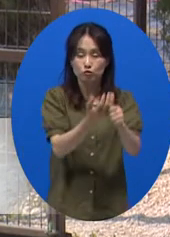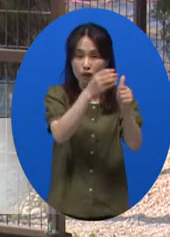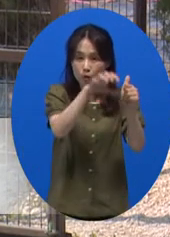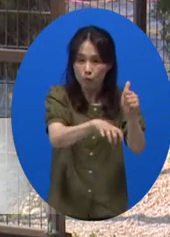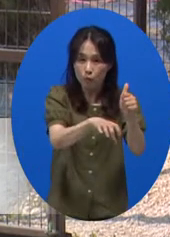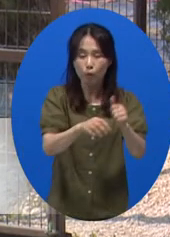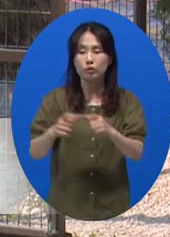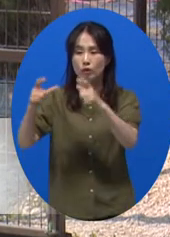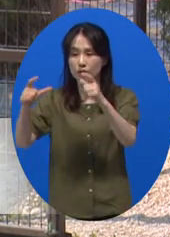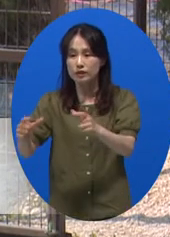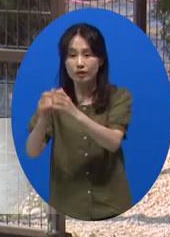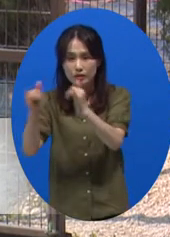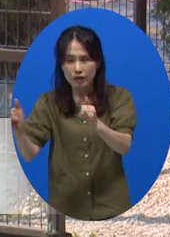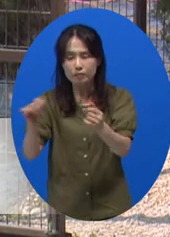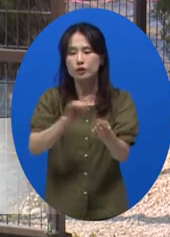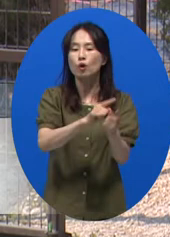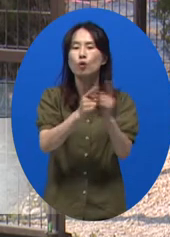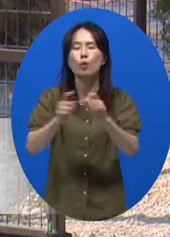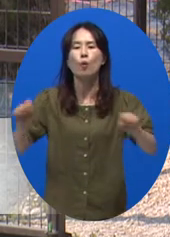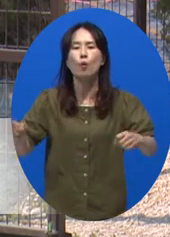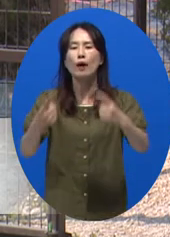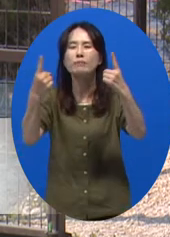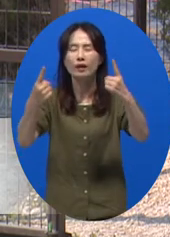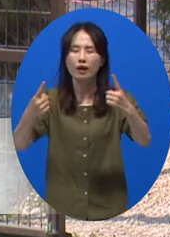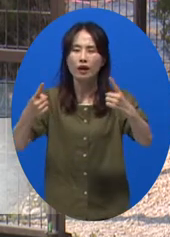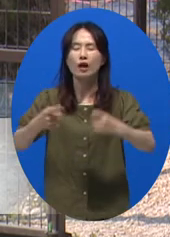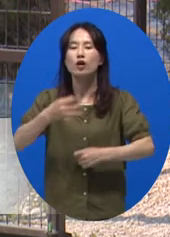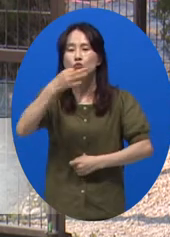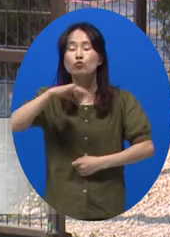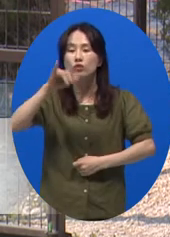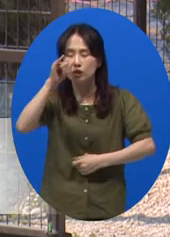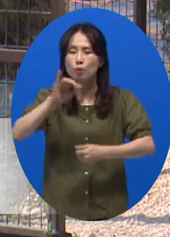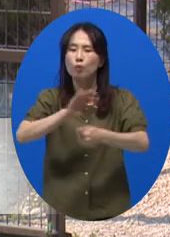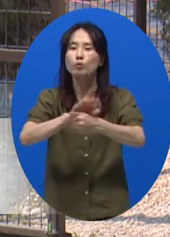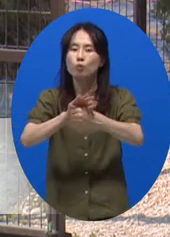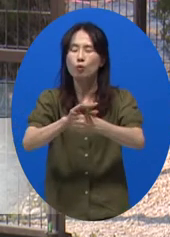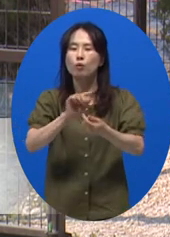농가하고 또 지역 주민들하고 서로 상생하는 또 서로